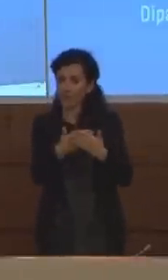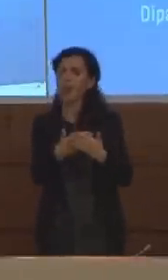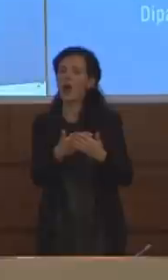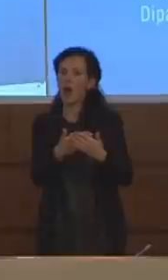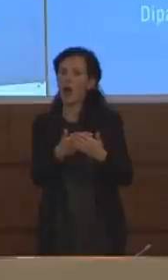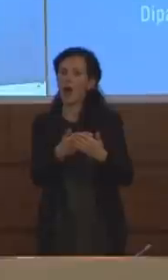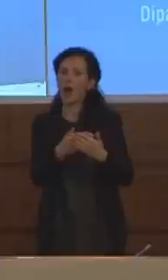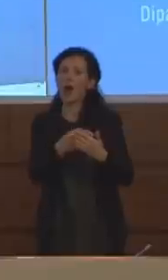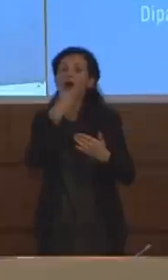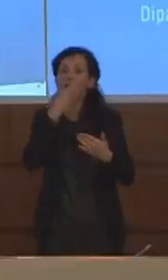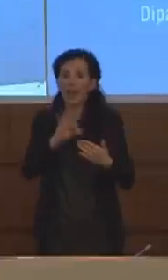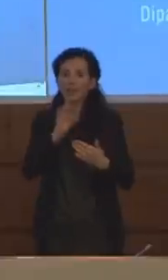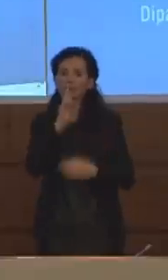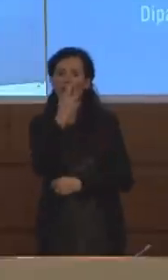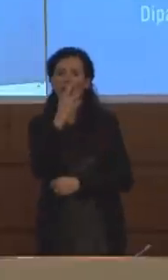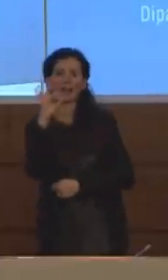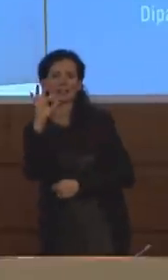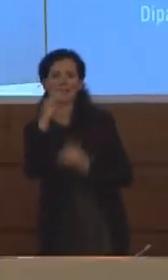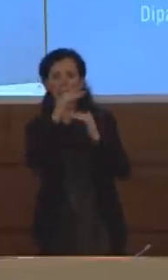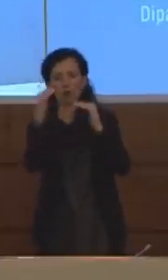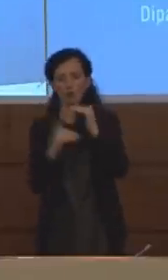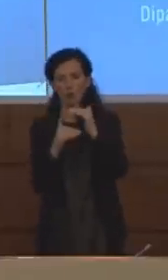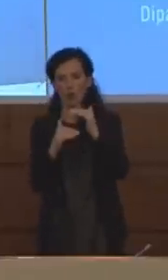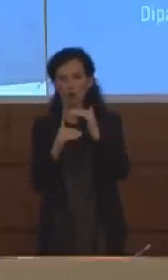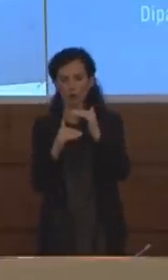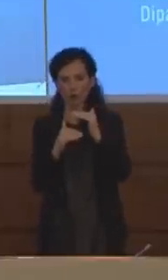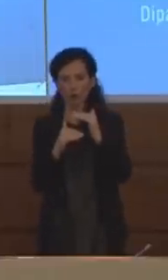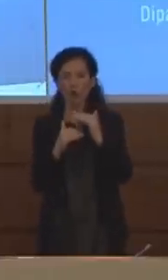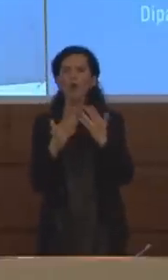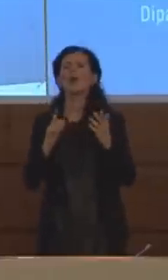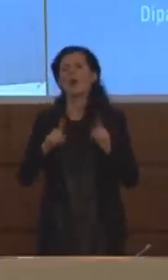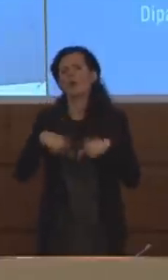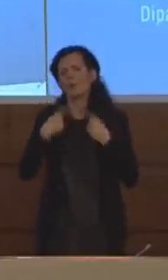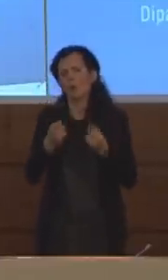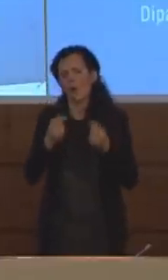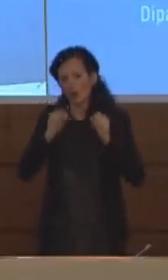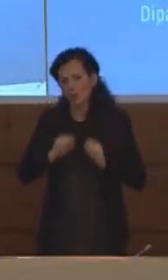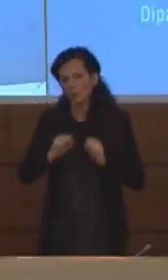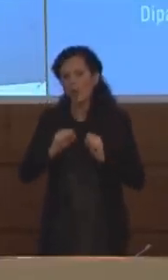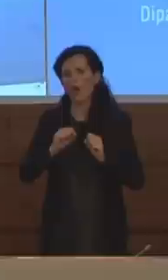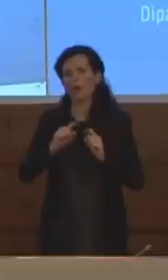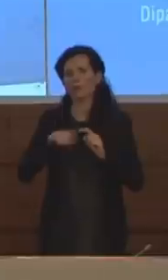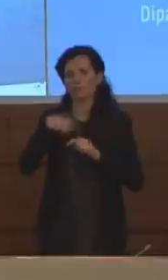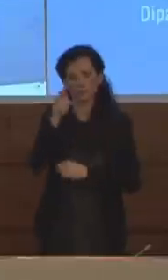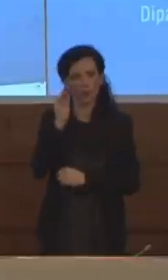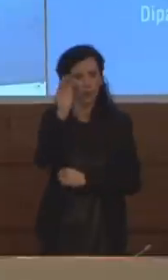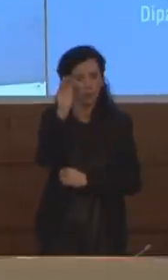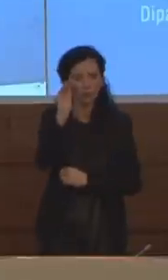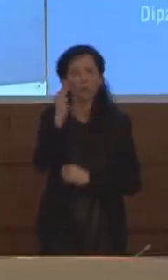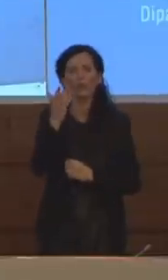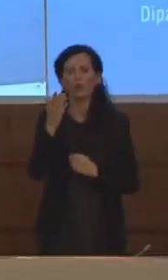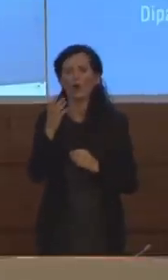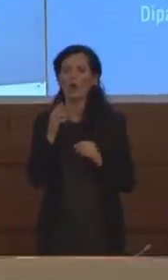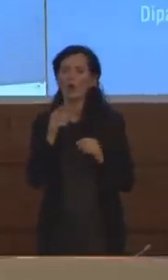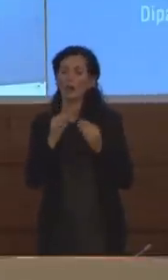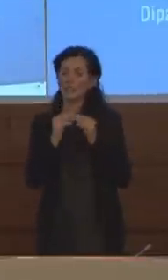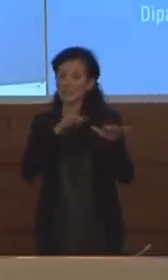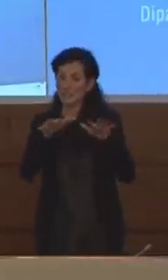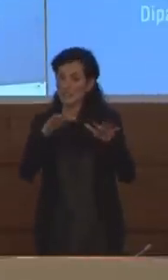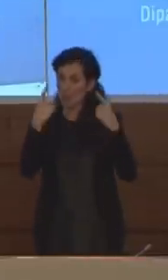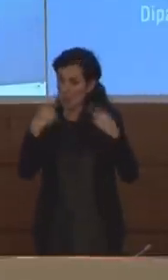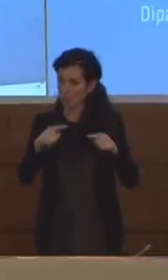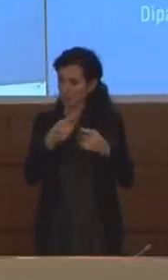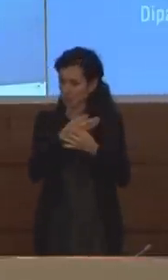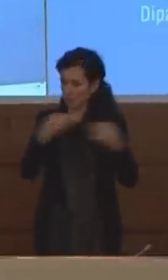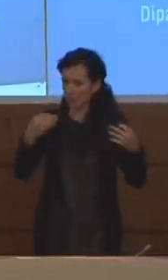l'area 0 sotto la soglia che ci interessa e poi muoversi con cautela progressivamente capendo avendo questo sistema quindi il